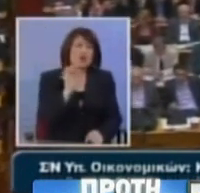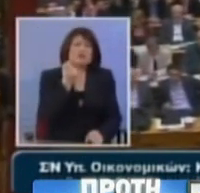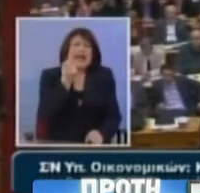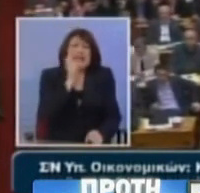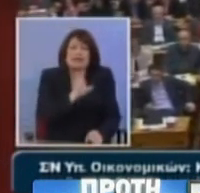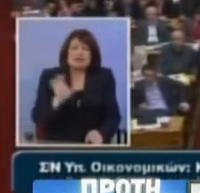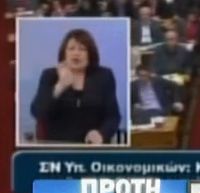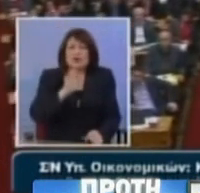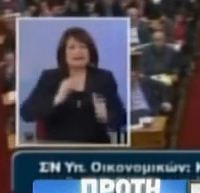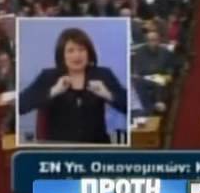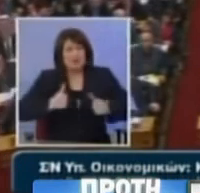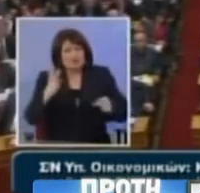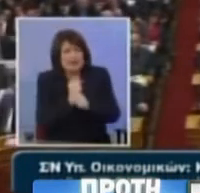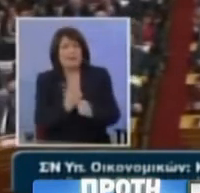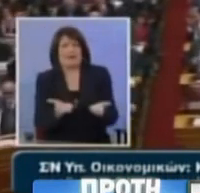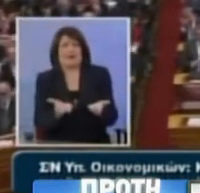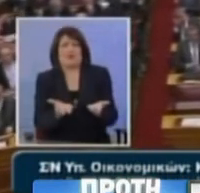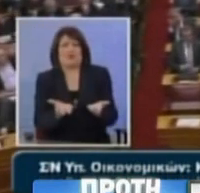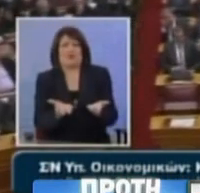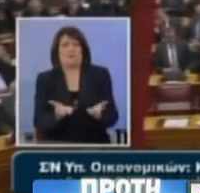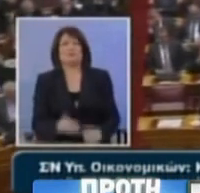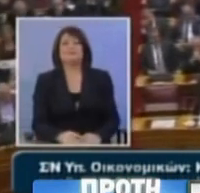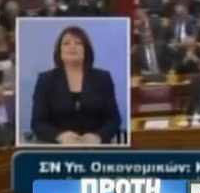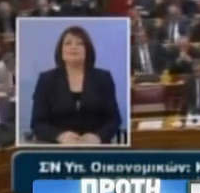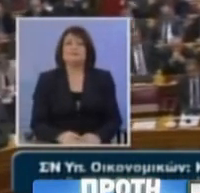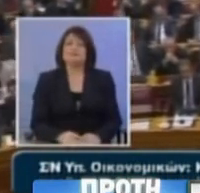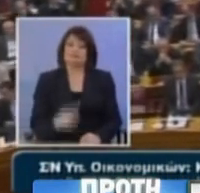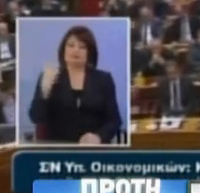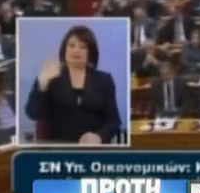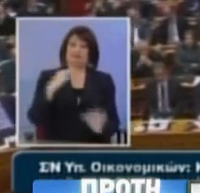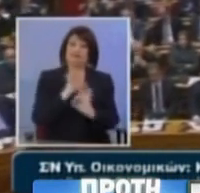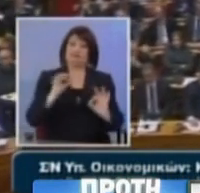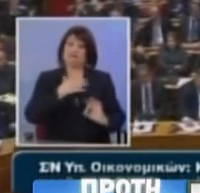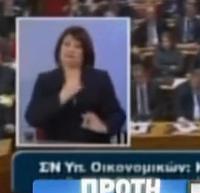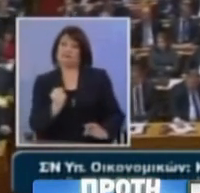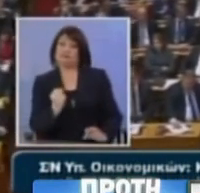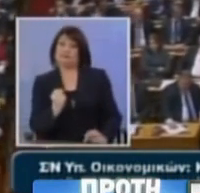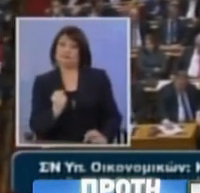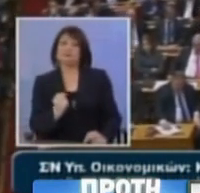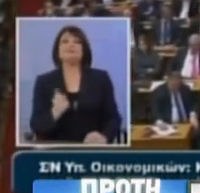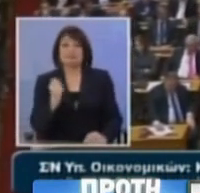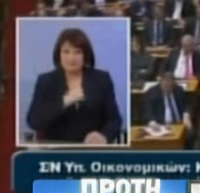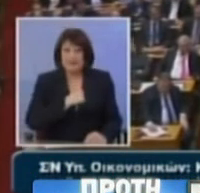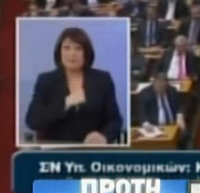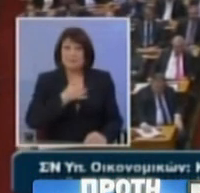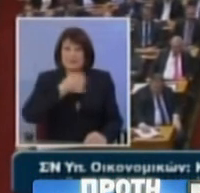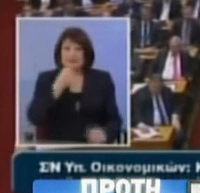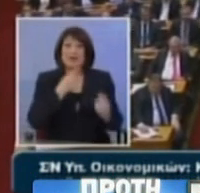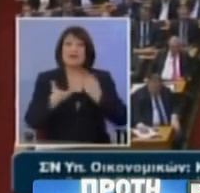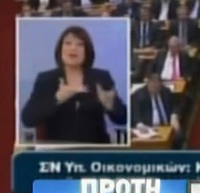τολμούσαν. Και αυτό βελτιώνει και την αξιοπιστία μας, αλλά πιστέψτε με, και τη διαπραγματευτική μας θέση.